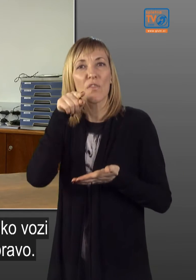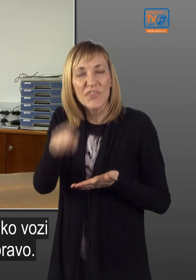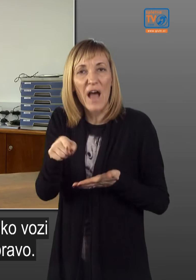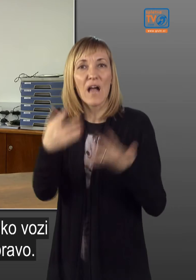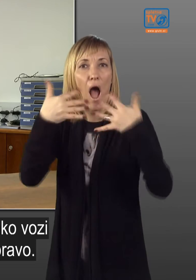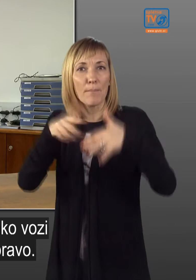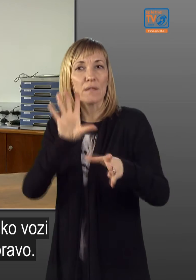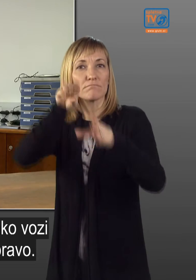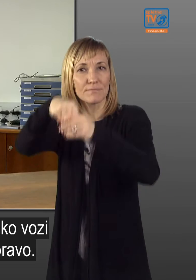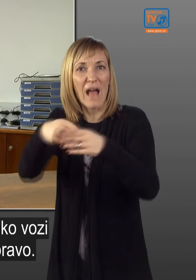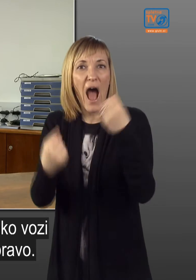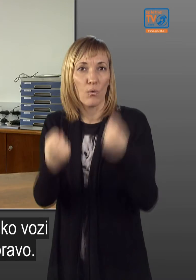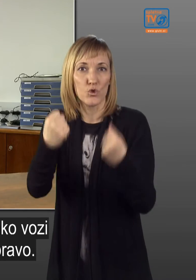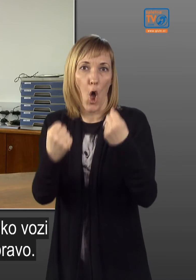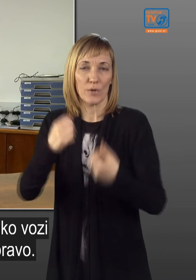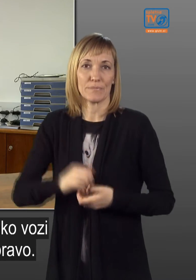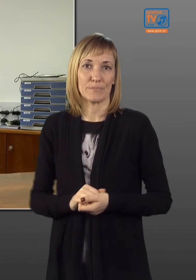vozi le vozilo s tako napravo.